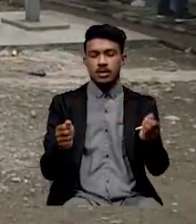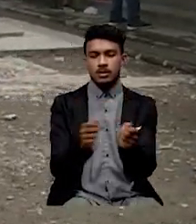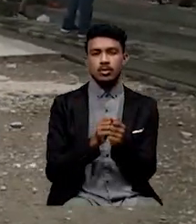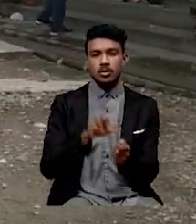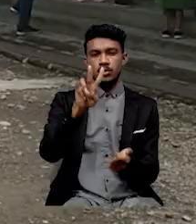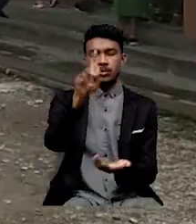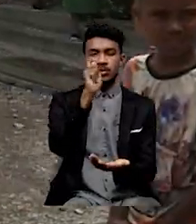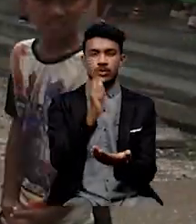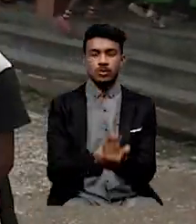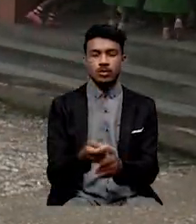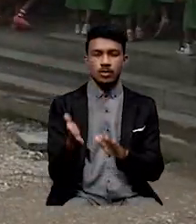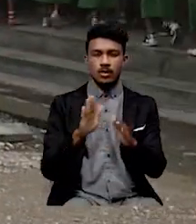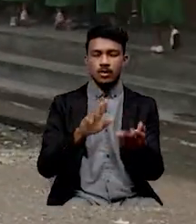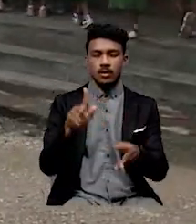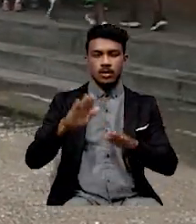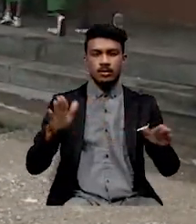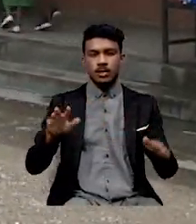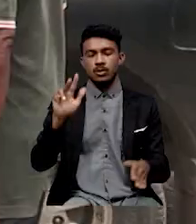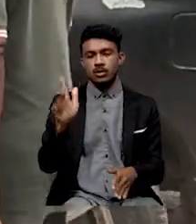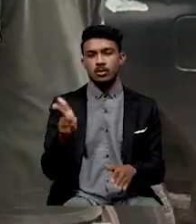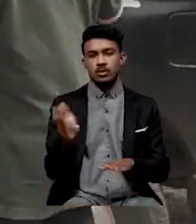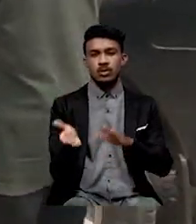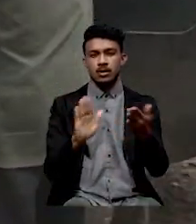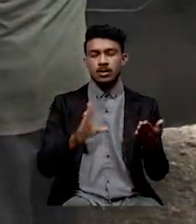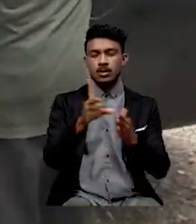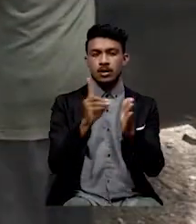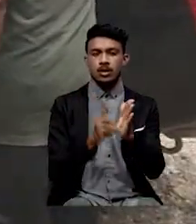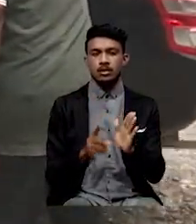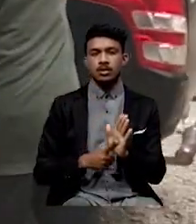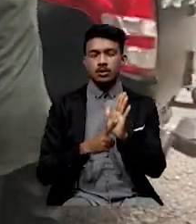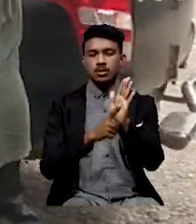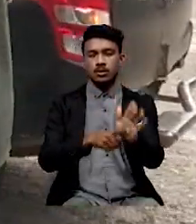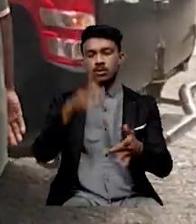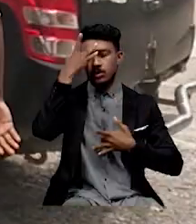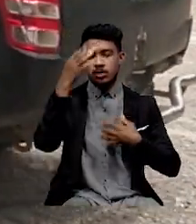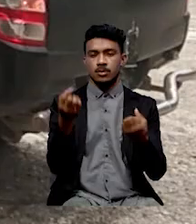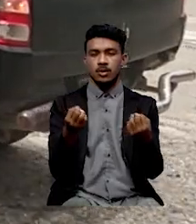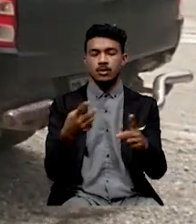labarik na entol nulu maklako nona vida. Dadus ne mos hatudu mayoria kasu ne detekta